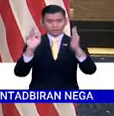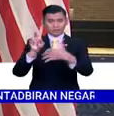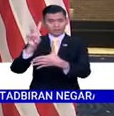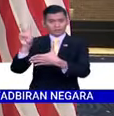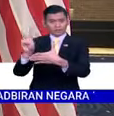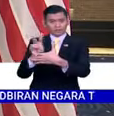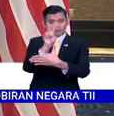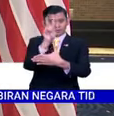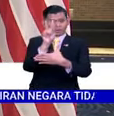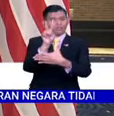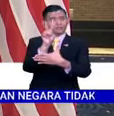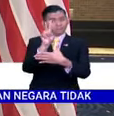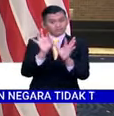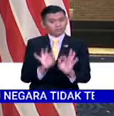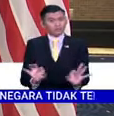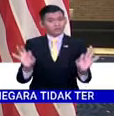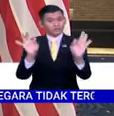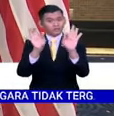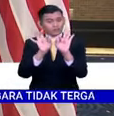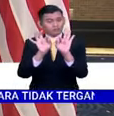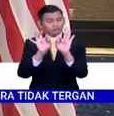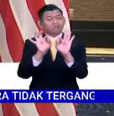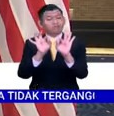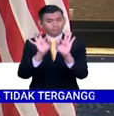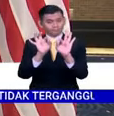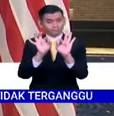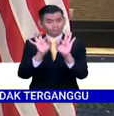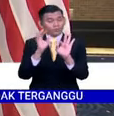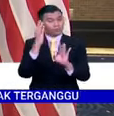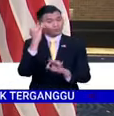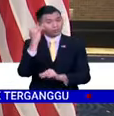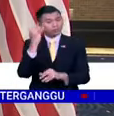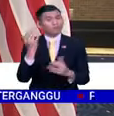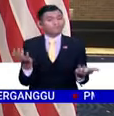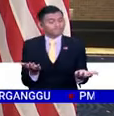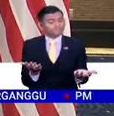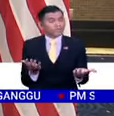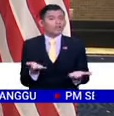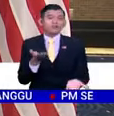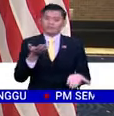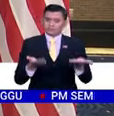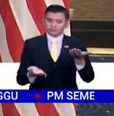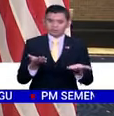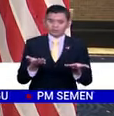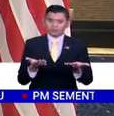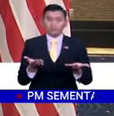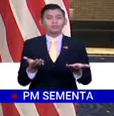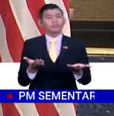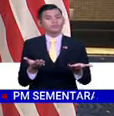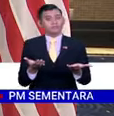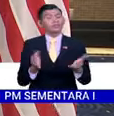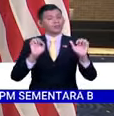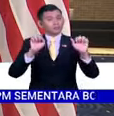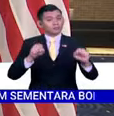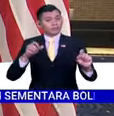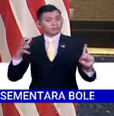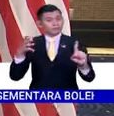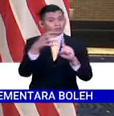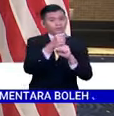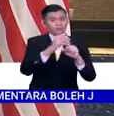2 bulan ke hadapan itu adalah amat penting kerana dijangka mencapai imuniti